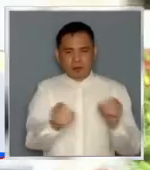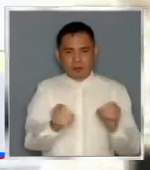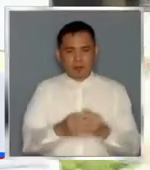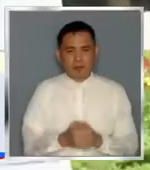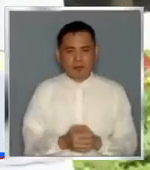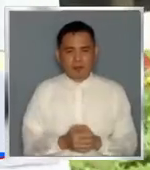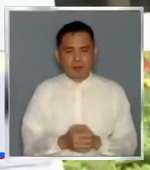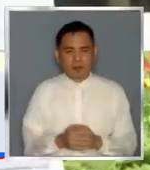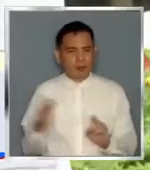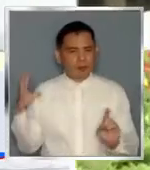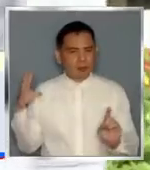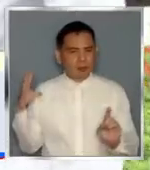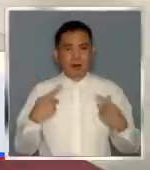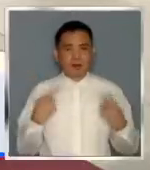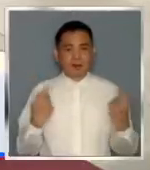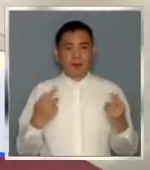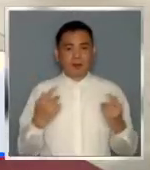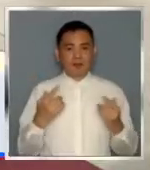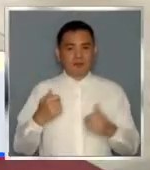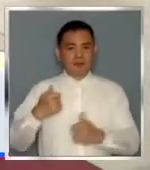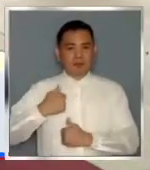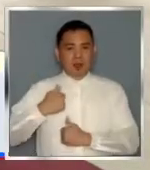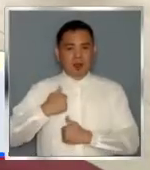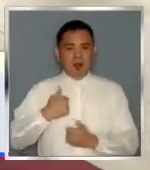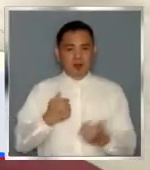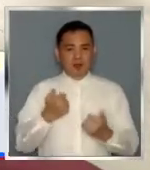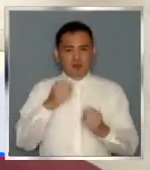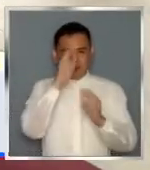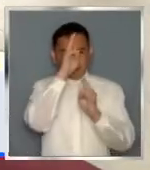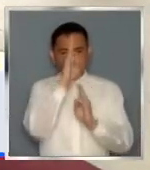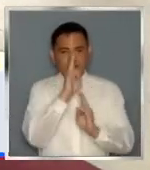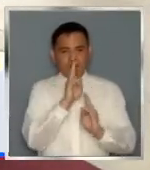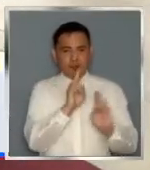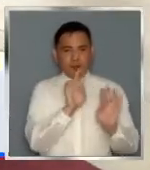na yan, pero siya ay didiretso dito sa tinapuso, siya ay nakatakdang pa sa lubungin.